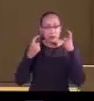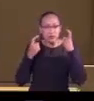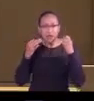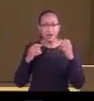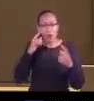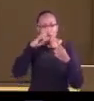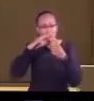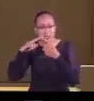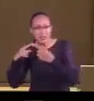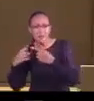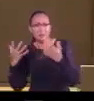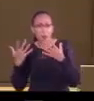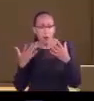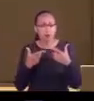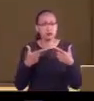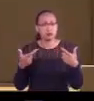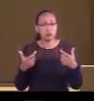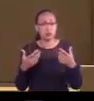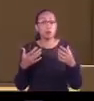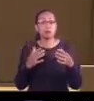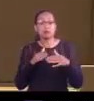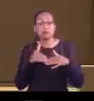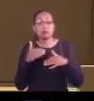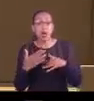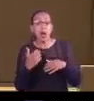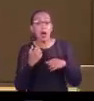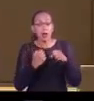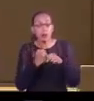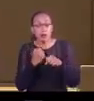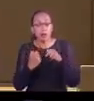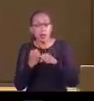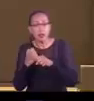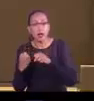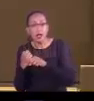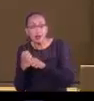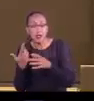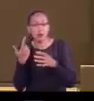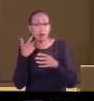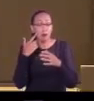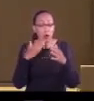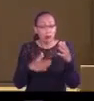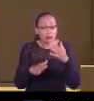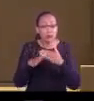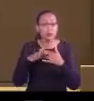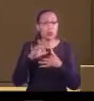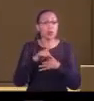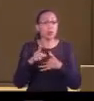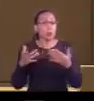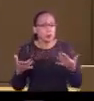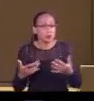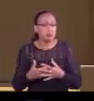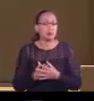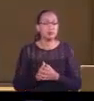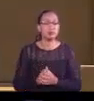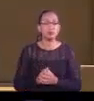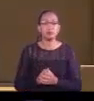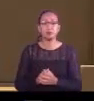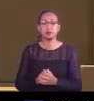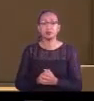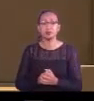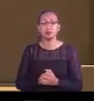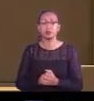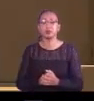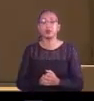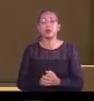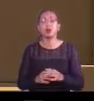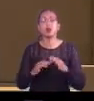objectifs. Et il s'agit ensuite de voir, année après année, si on progressait. C'est donc les considérations